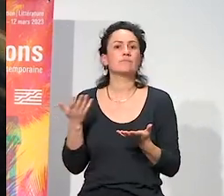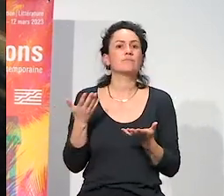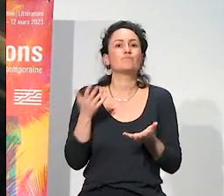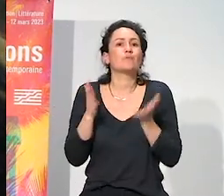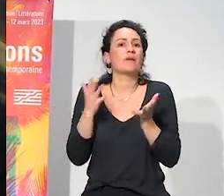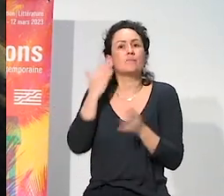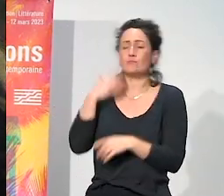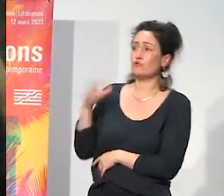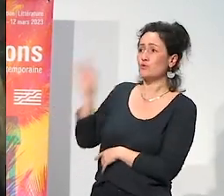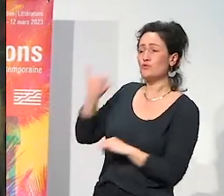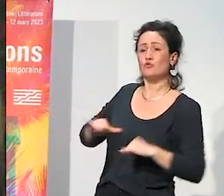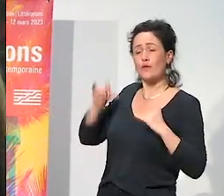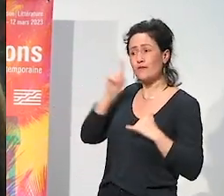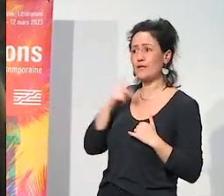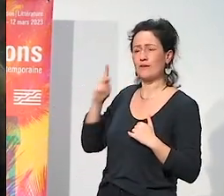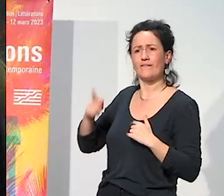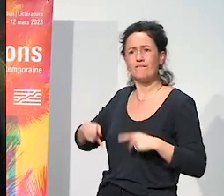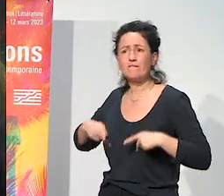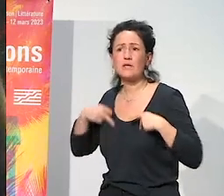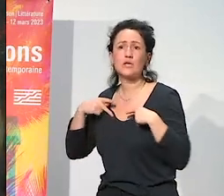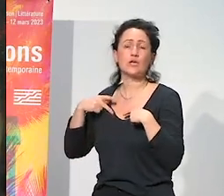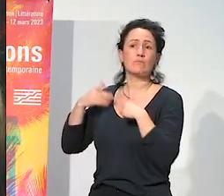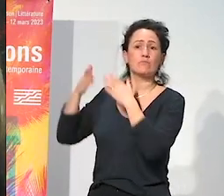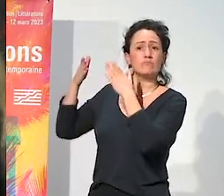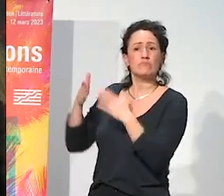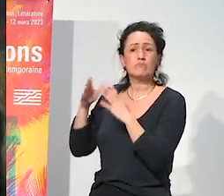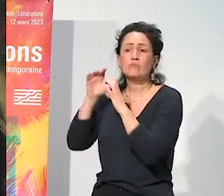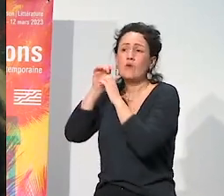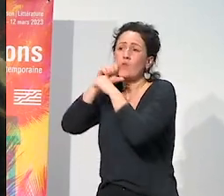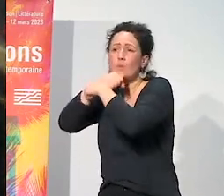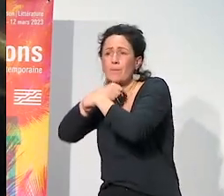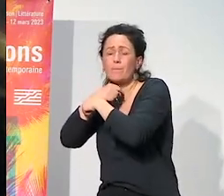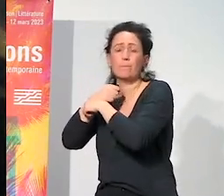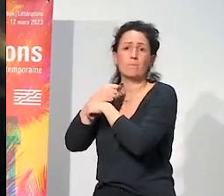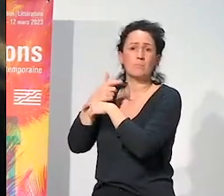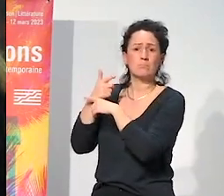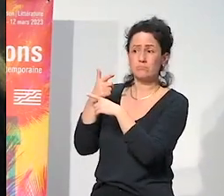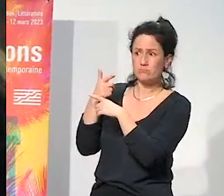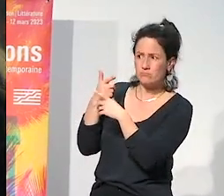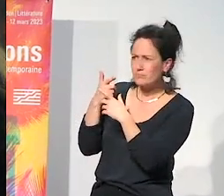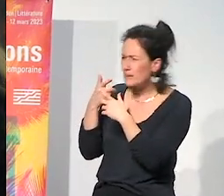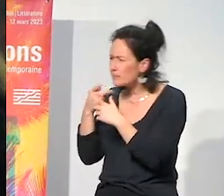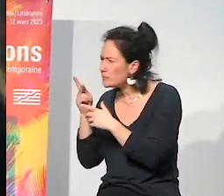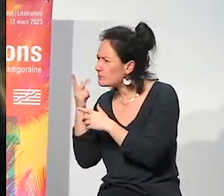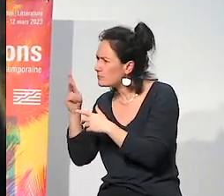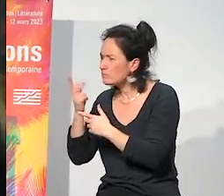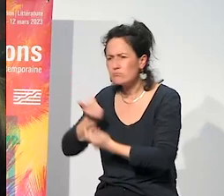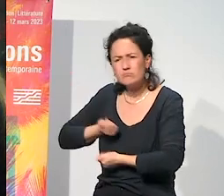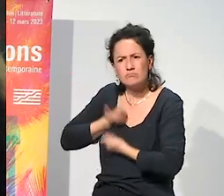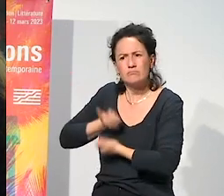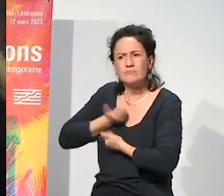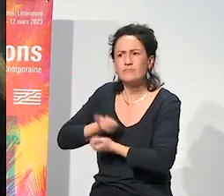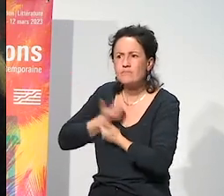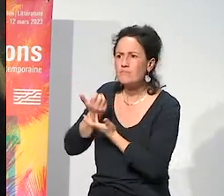vie d'une jeune fille plus anonyme et que je m'attachais à sa parole, la façon dont sa parole